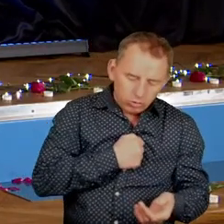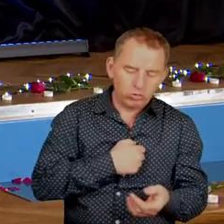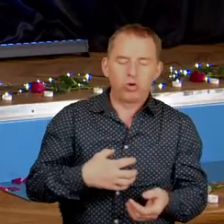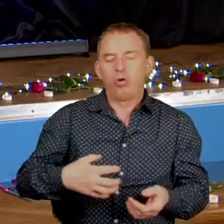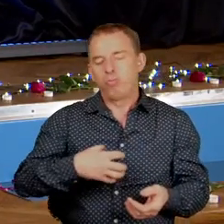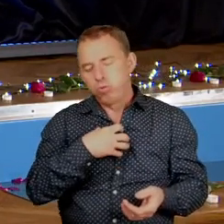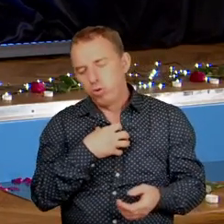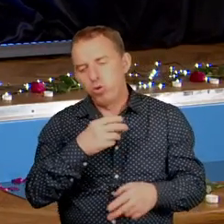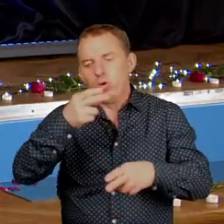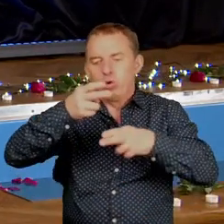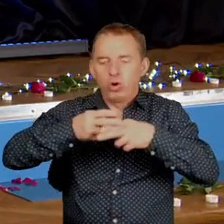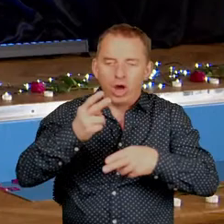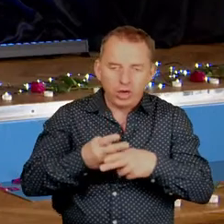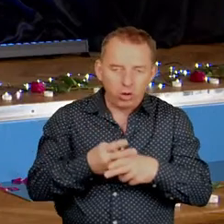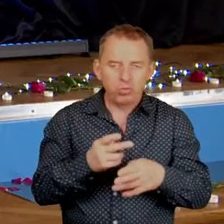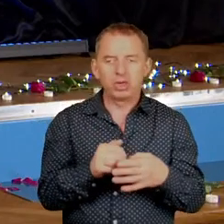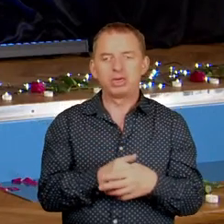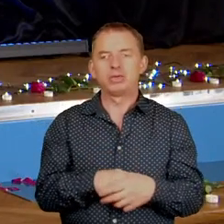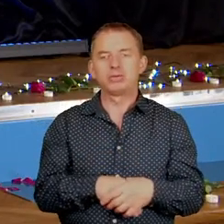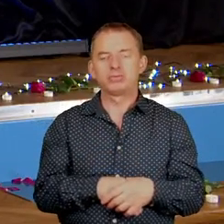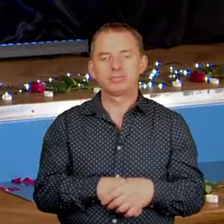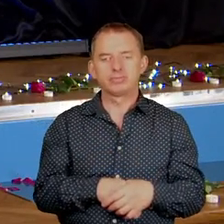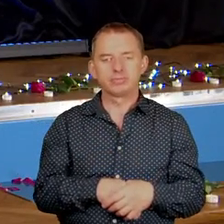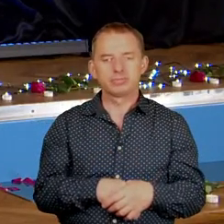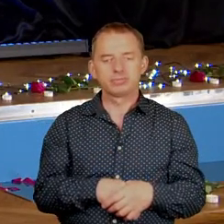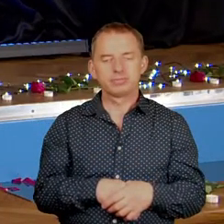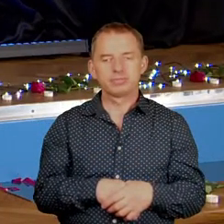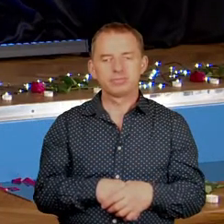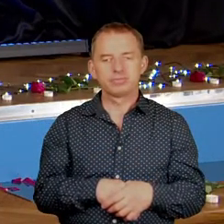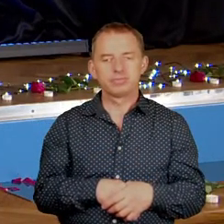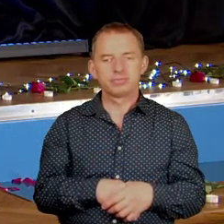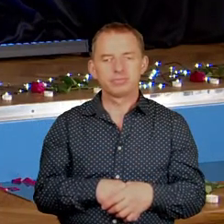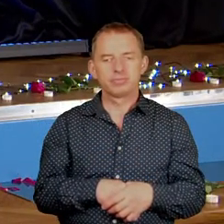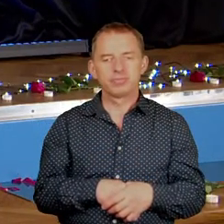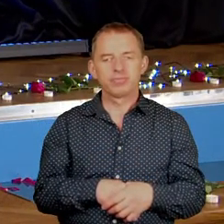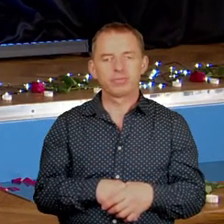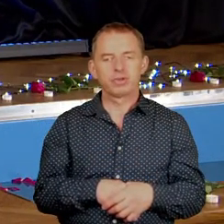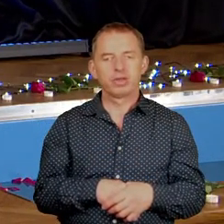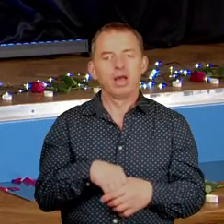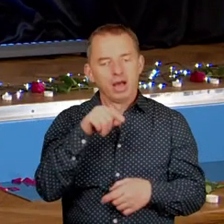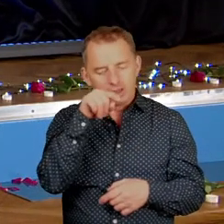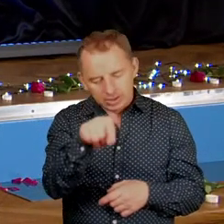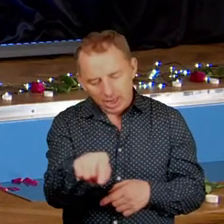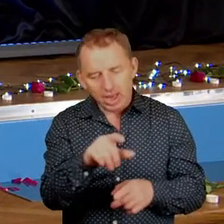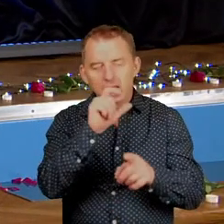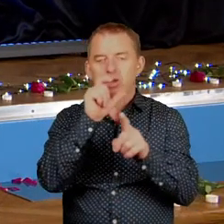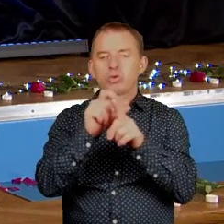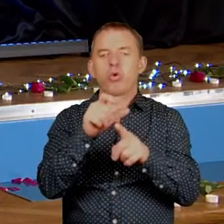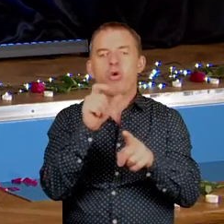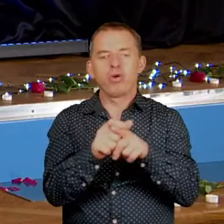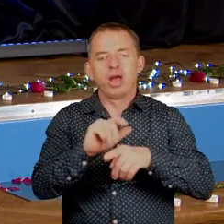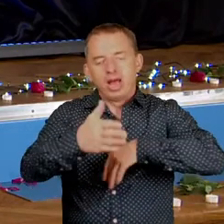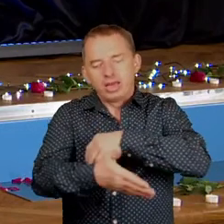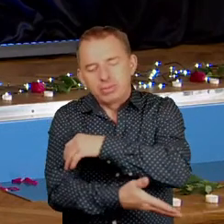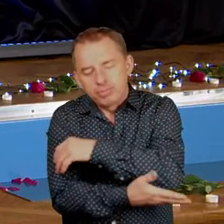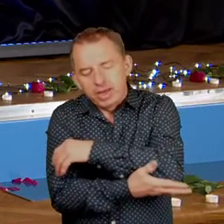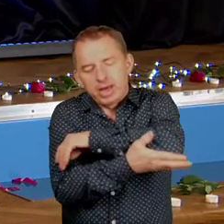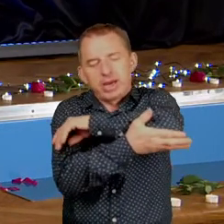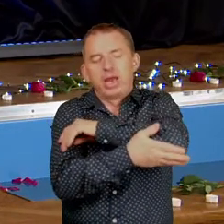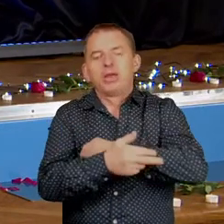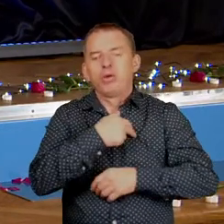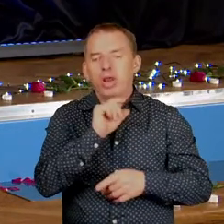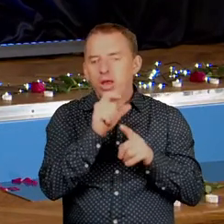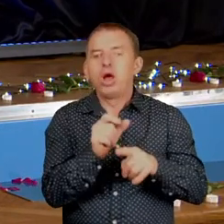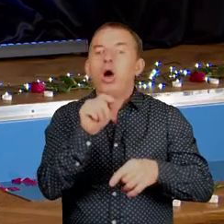chorób. Those words buoy up our hearts. Christ will come. Te słowa wspierają nasze serce.